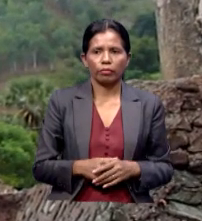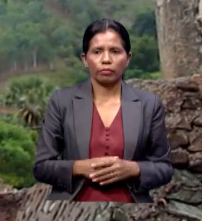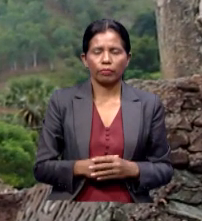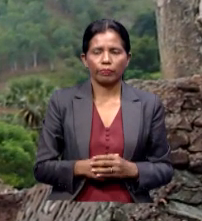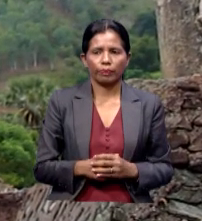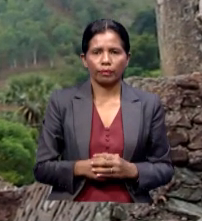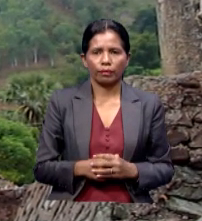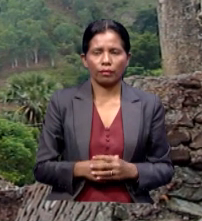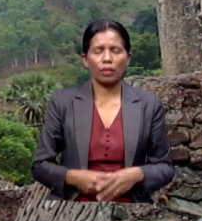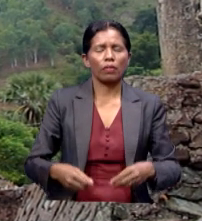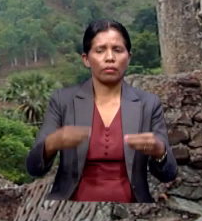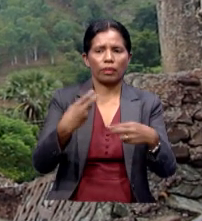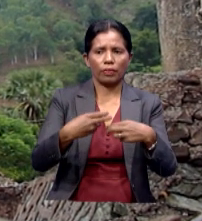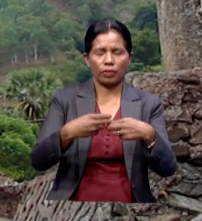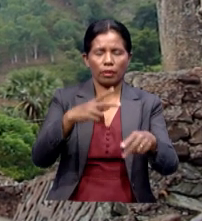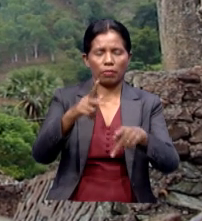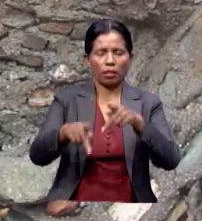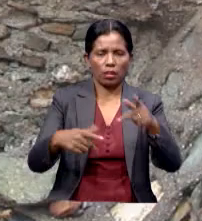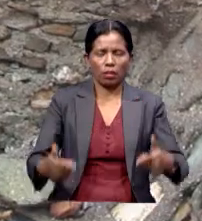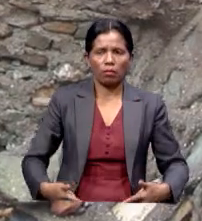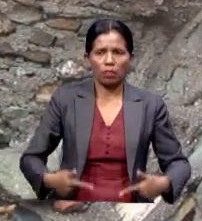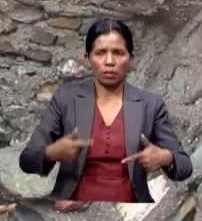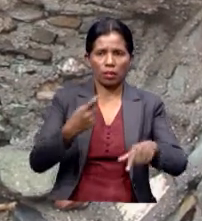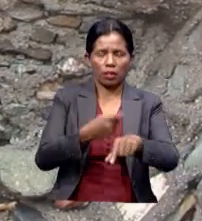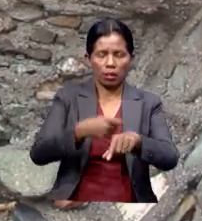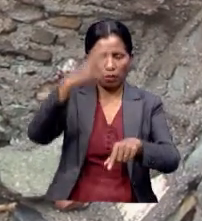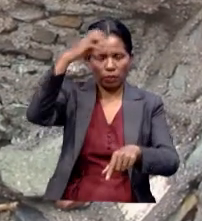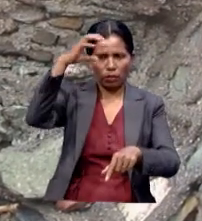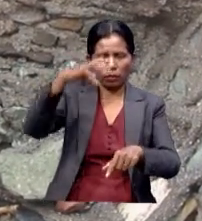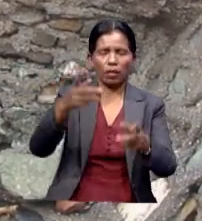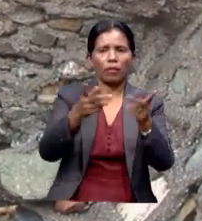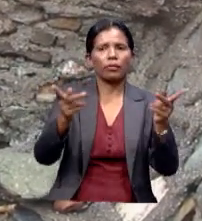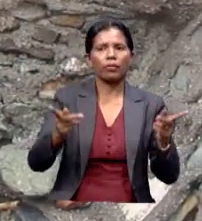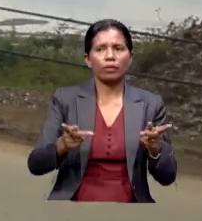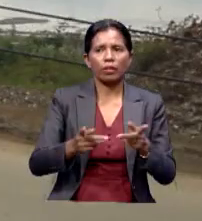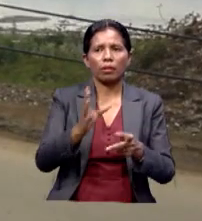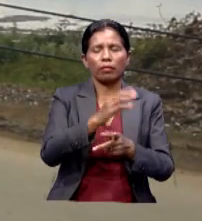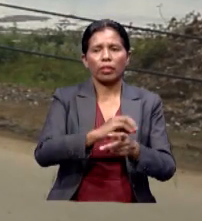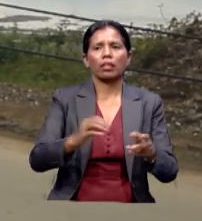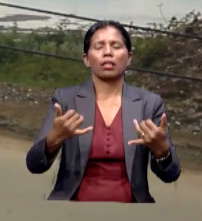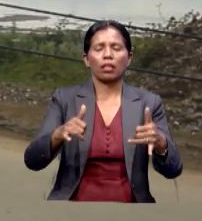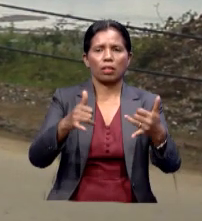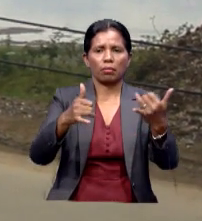Situasaun ne mos fo ameasa ba emene vida iha tempu udan tamba fatin refere nudar fatin paseu ba